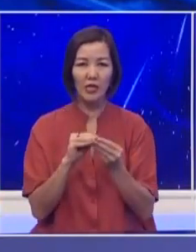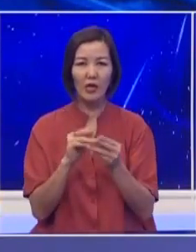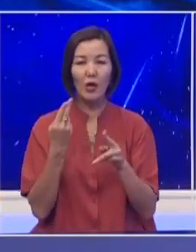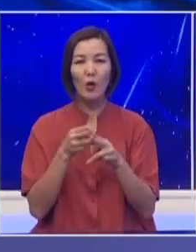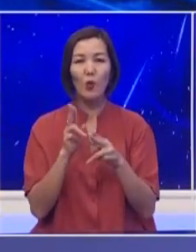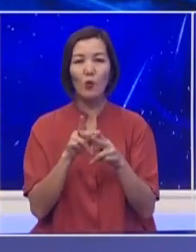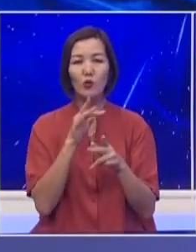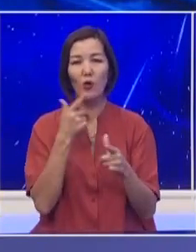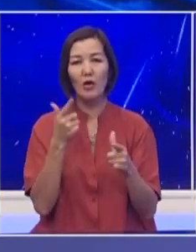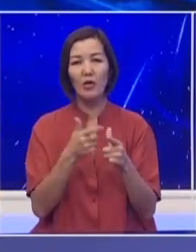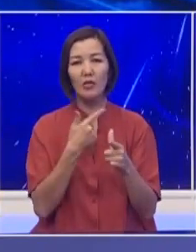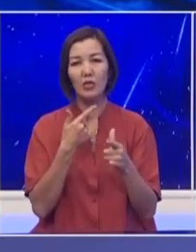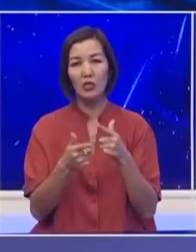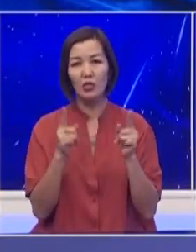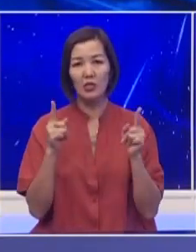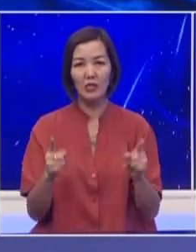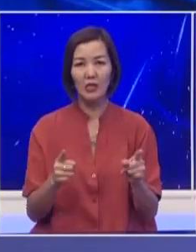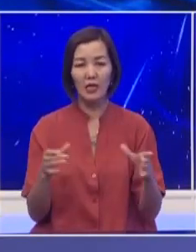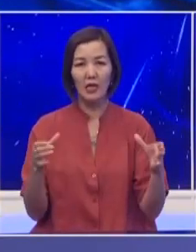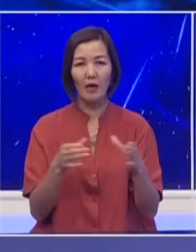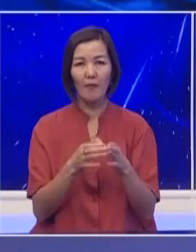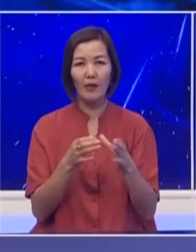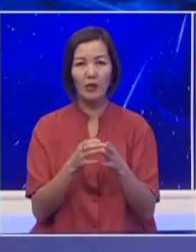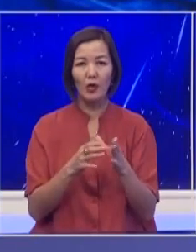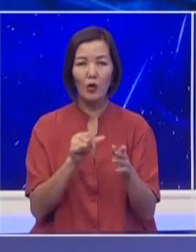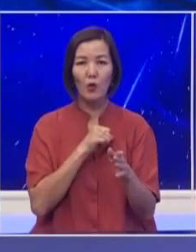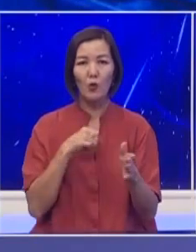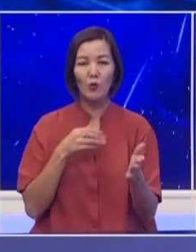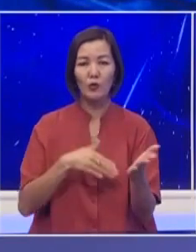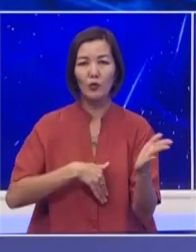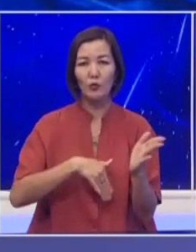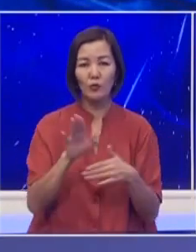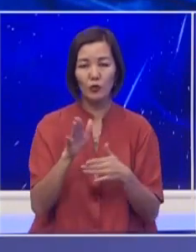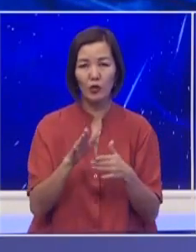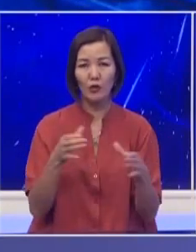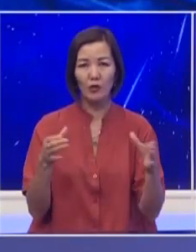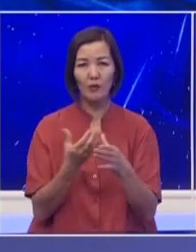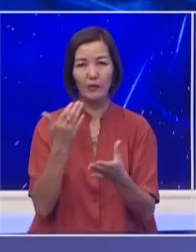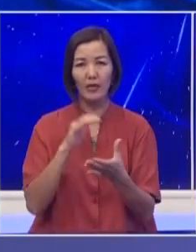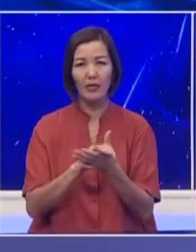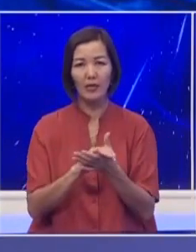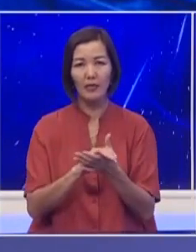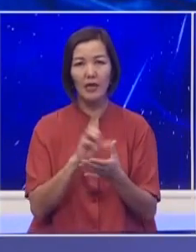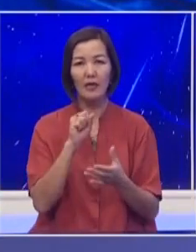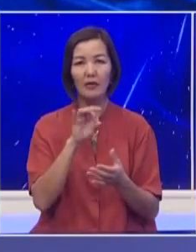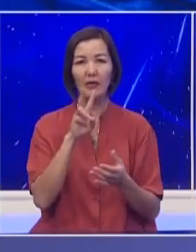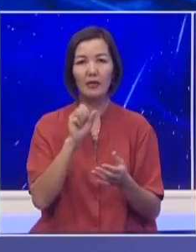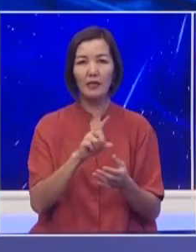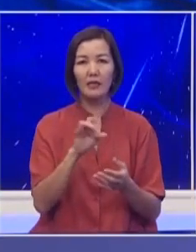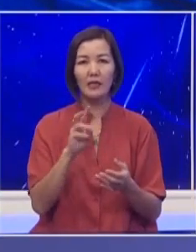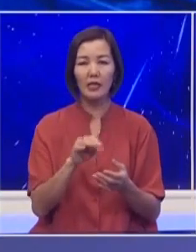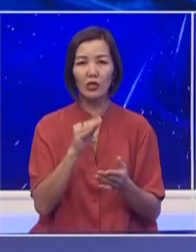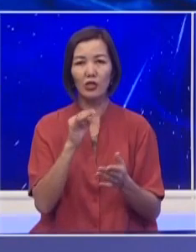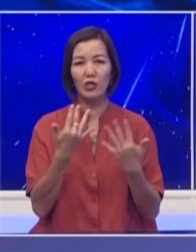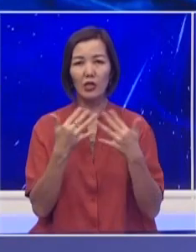Осы уақыт ішінде компания өзін газ саласында сенімді жеткізуші ретінде танытты. Тіпті Арна, Заречная, Жетіген ауылдары